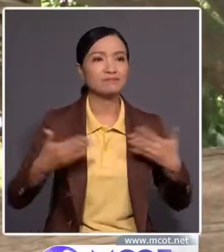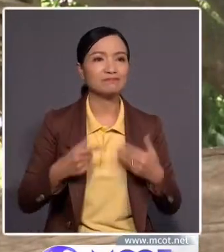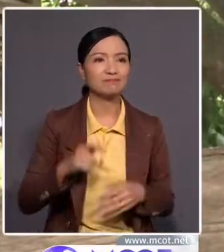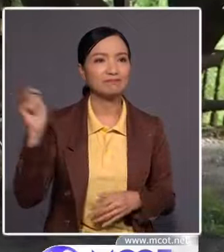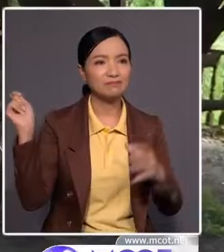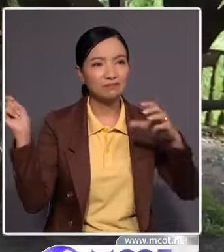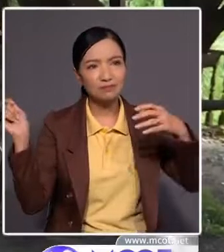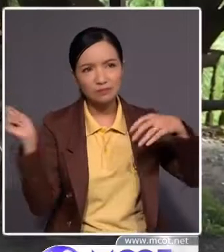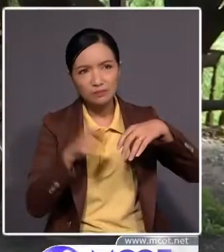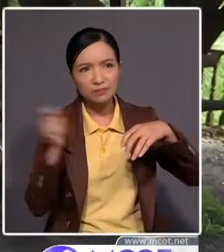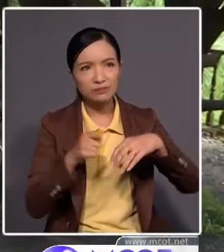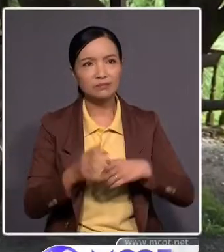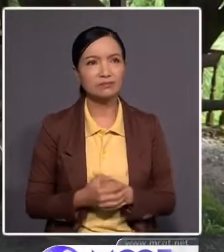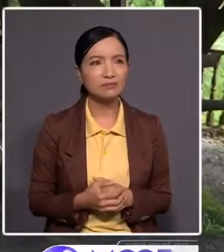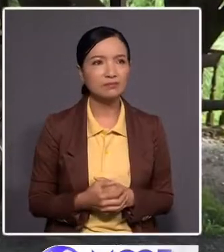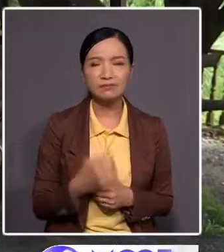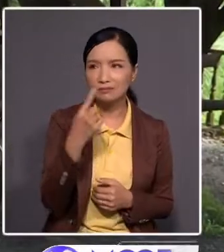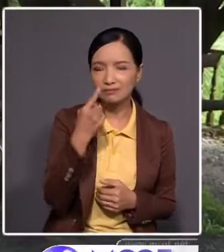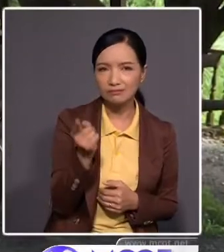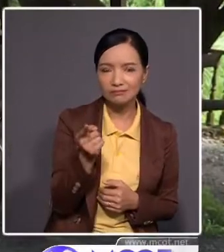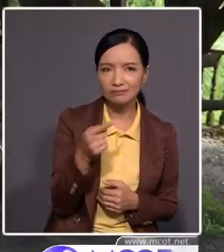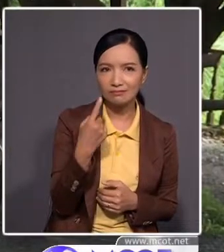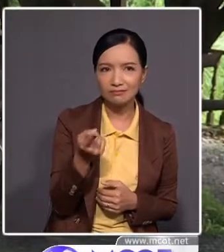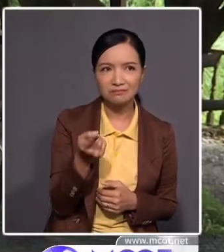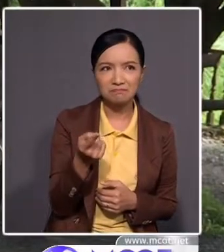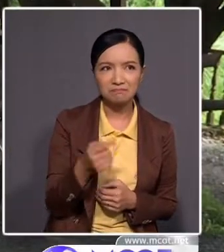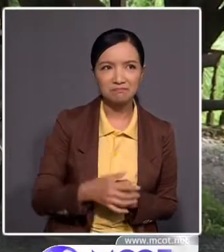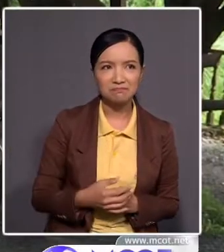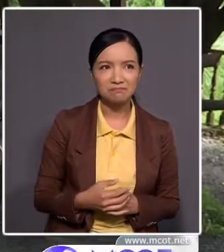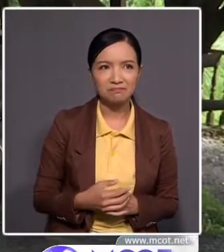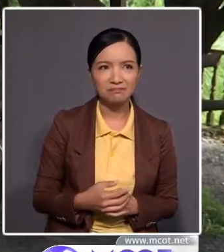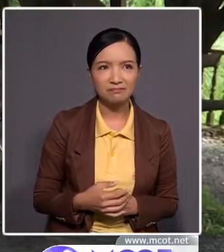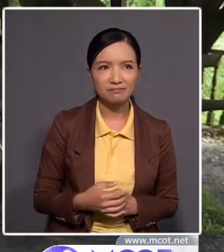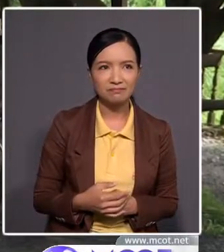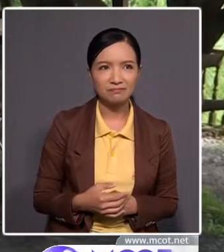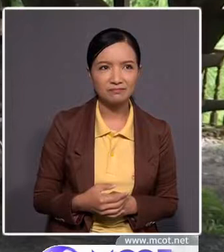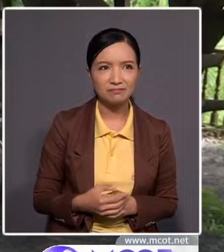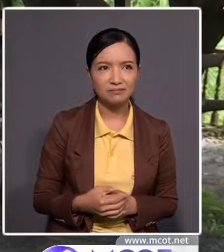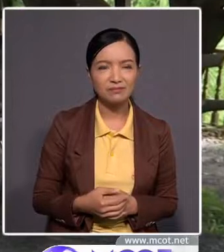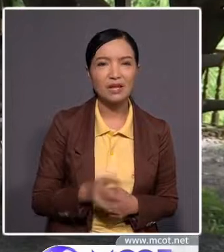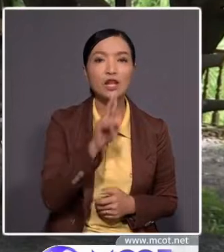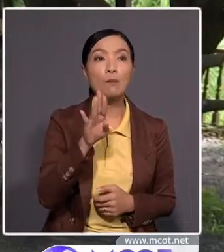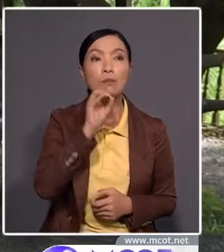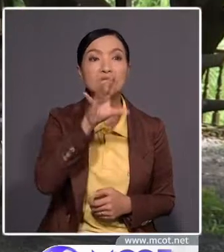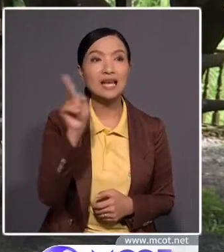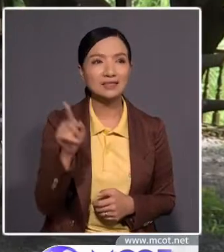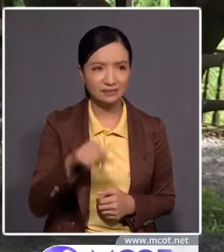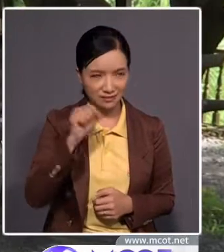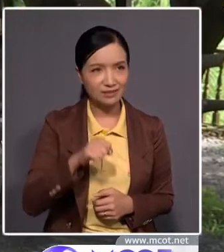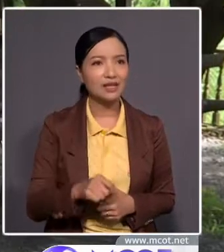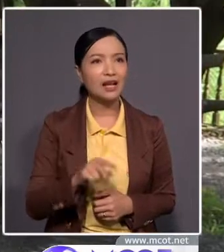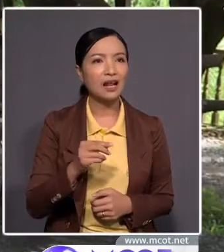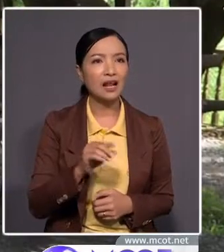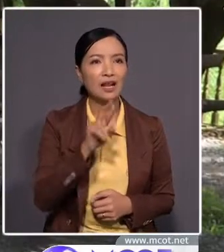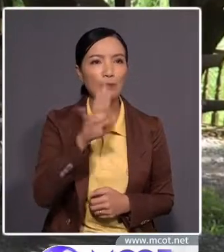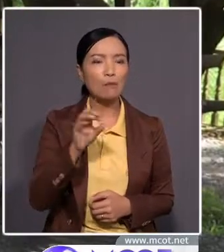รอ่ะใครอ่ะผู้ใหญ่เสียงอะไรอ ่ ะ เป็นการสั่งการด้วยระบบเสียงนะครับ ที่เปิดน้ำมาเหรอ ใช่ครับนี่คือระบ